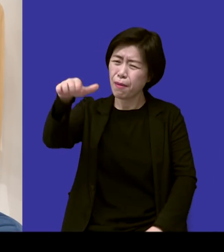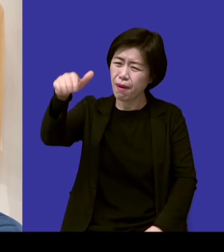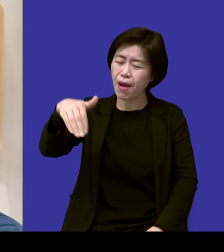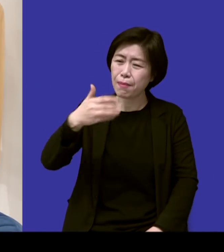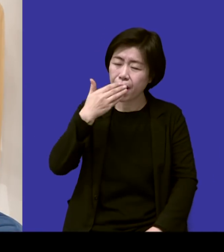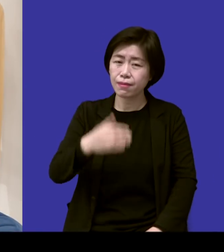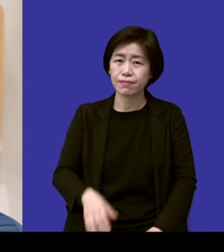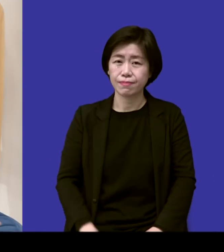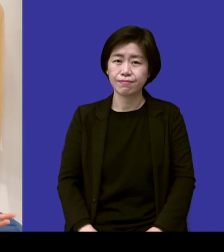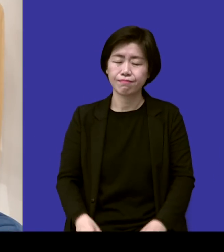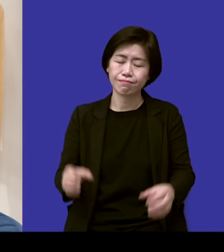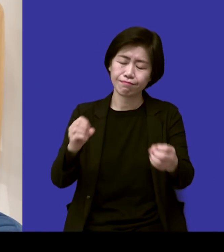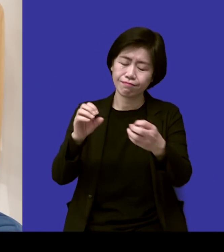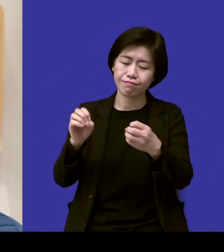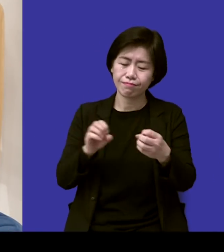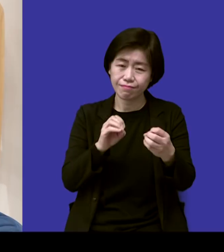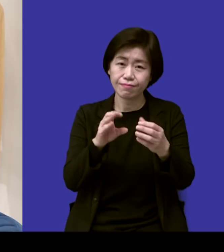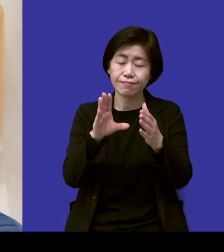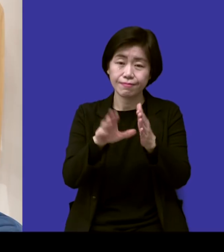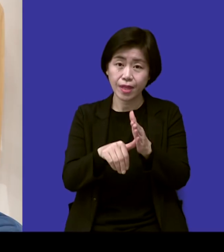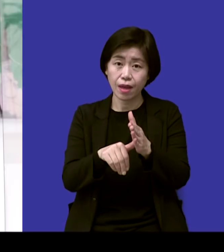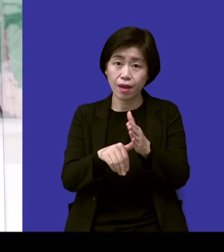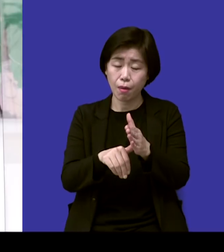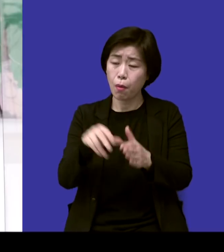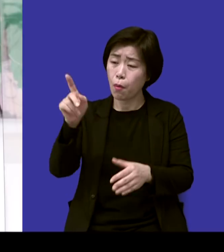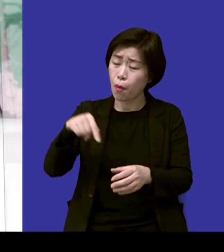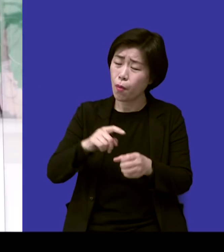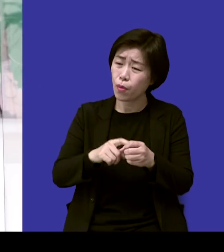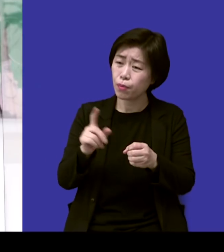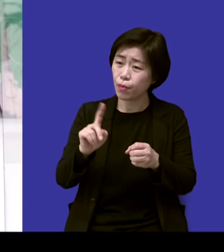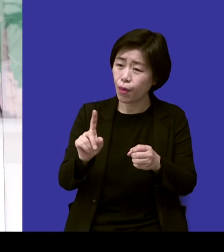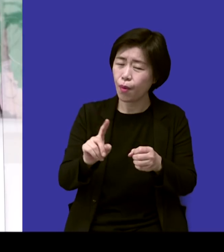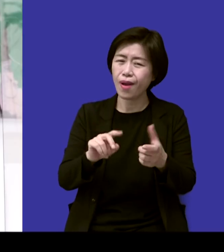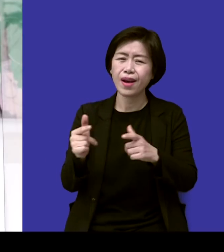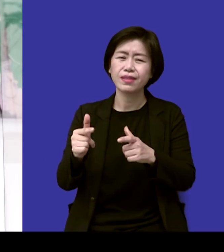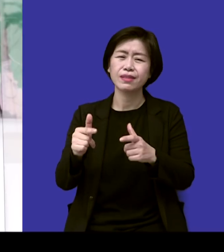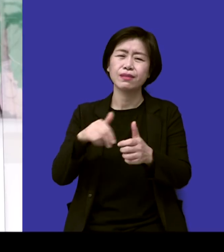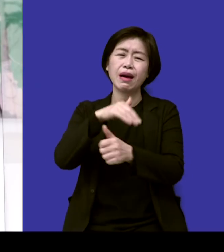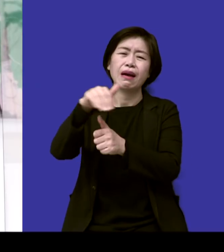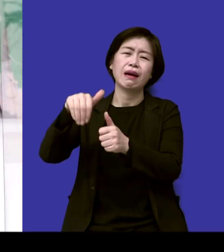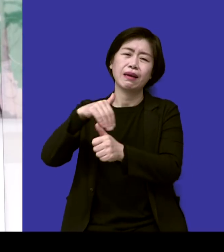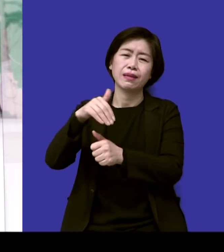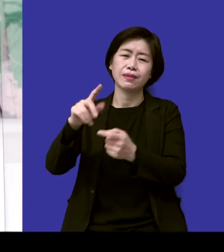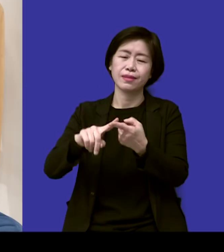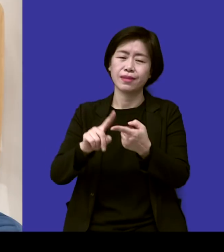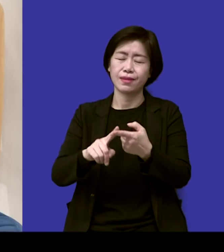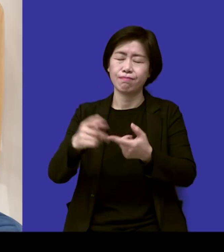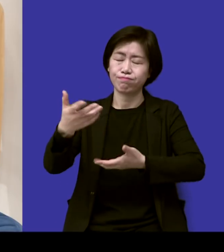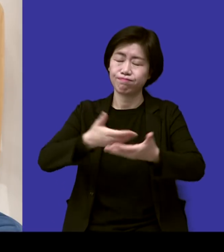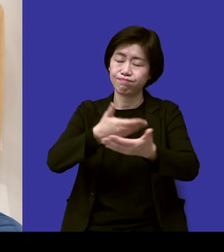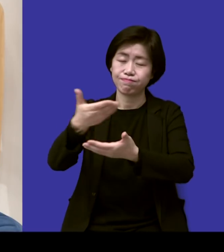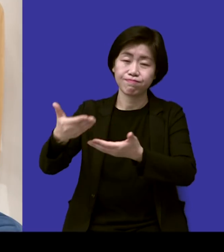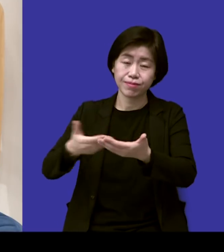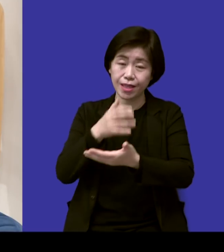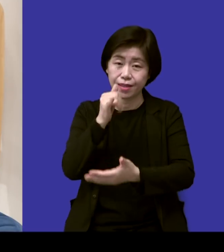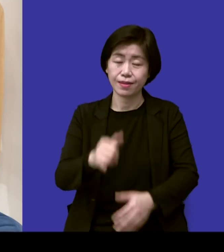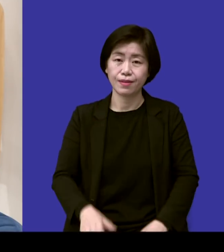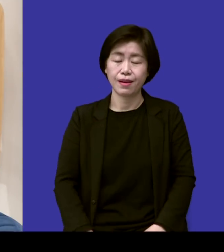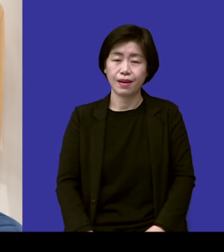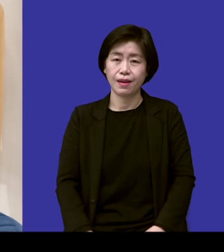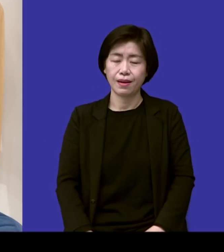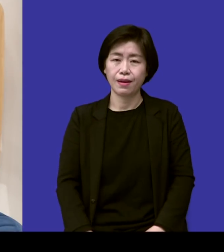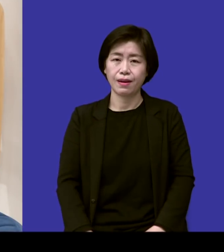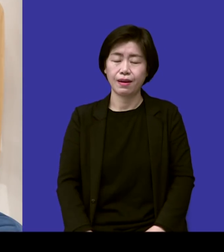밥 먹어요. 얘기하다 보면 예. 어떻게 하다 오게 됐어요, 했더니 뭐 이런저런 예. 사정이 있어요. 그래서 얘기 듣고 마음이 뜨겁더라고요.